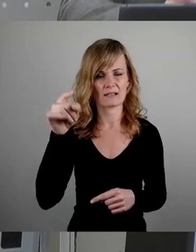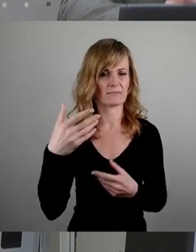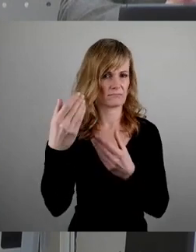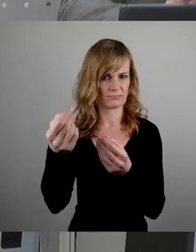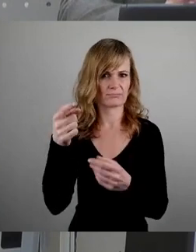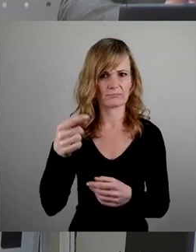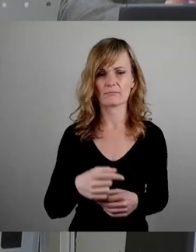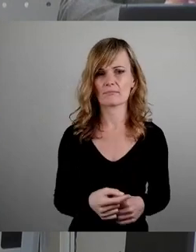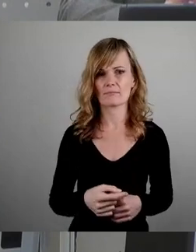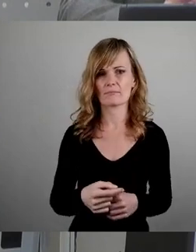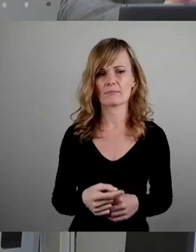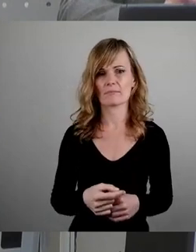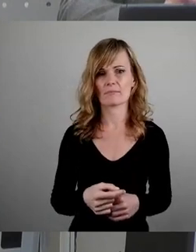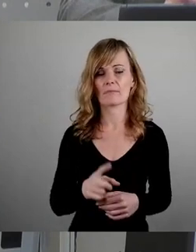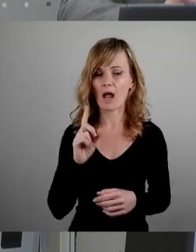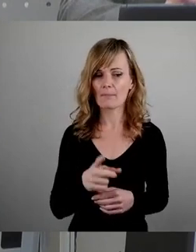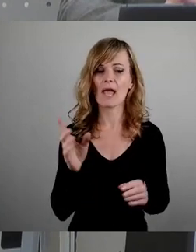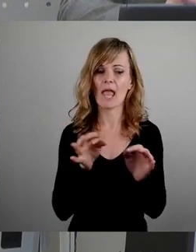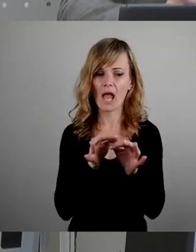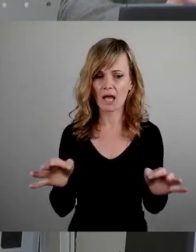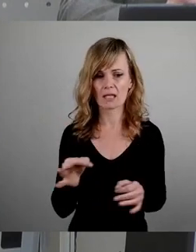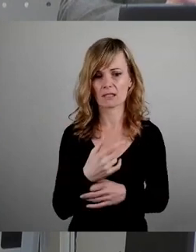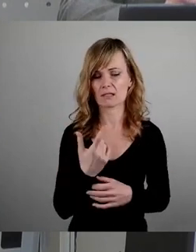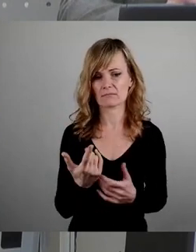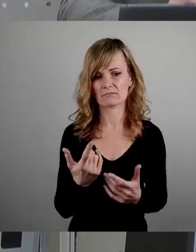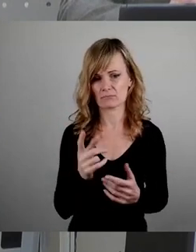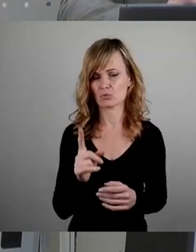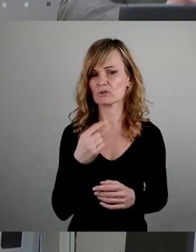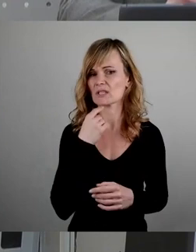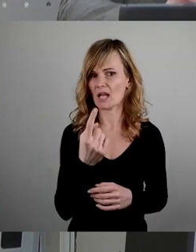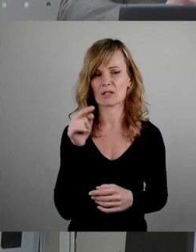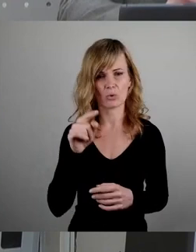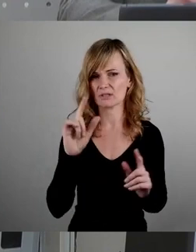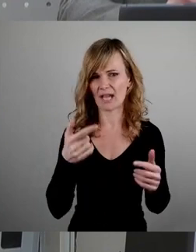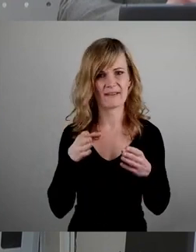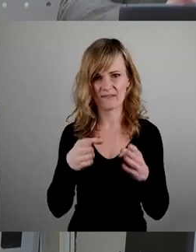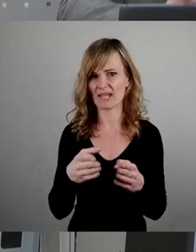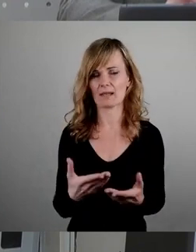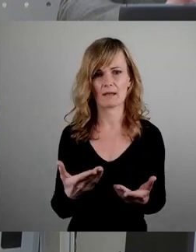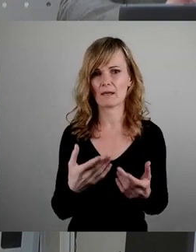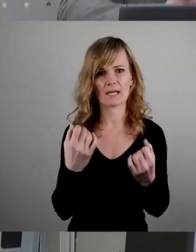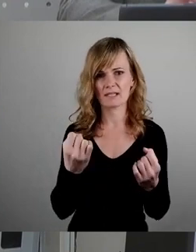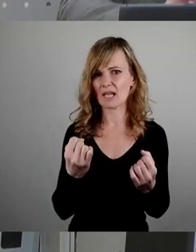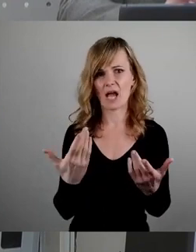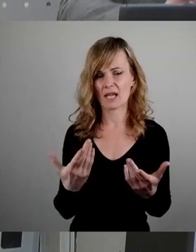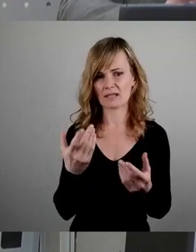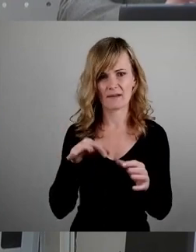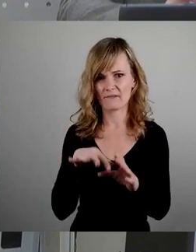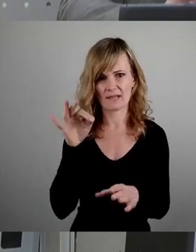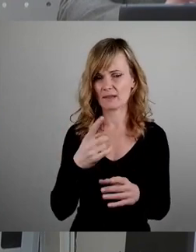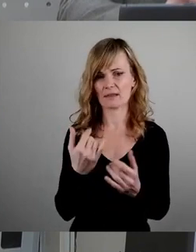Aber es gehört eben auch zur Ehrlichkeit, dass sich kein Weg gefunden hat, dort in irgendeiner Art und Weise eine Sicherheit herzustellen, dass das machbar